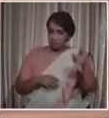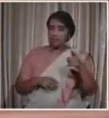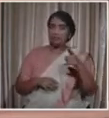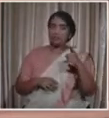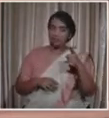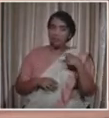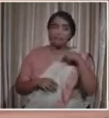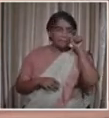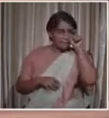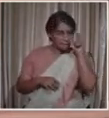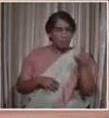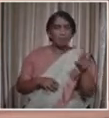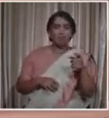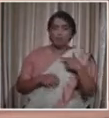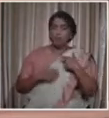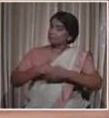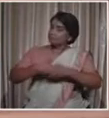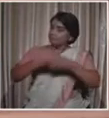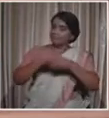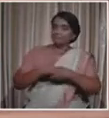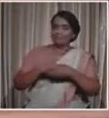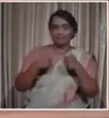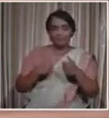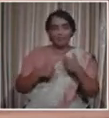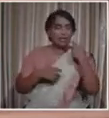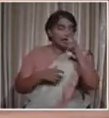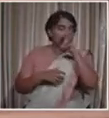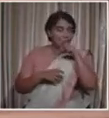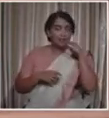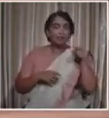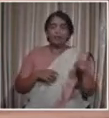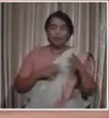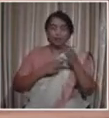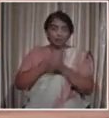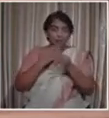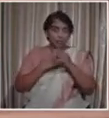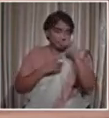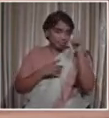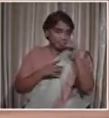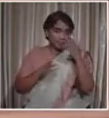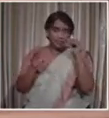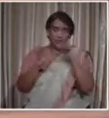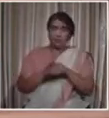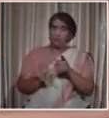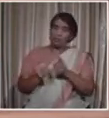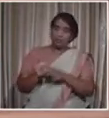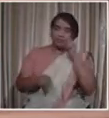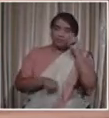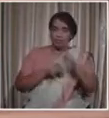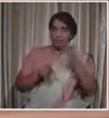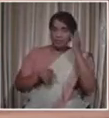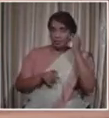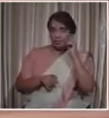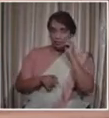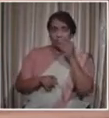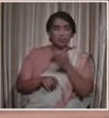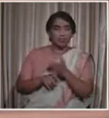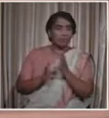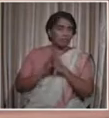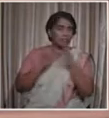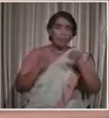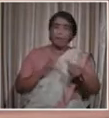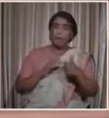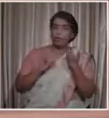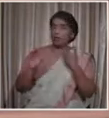பாராட்டியும் இருந்தேன். கிளிநொச்சியிலே பாதிக்கப்பட்ட இந்த போதைப் பொருட்களுக்கு அடிமையாகிய இளைஞர்களை, அதிலும்